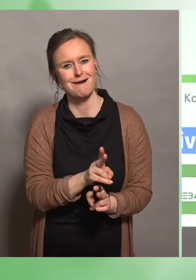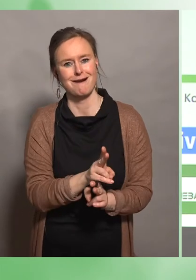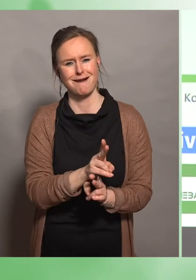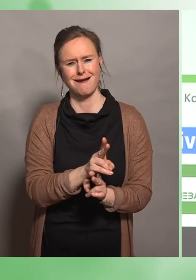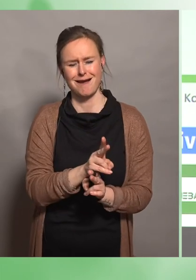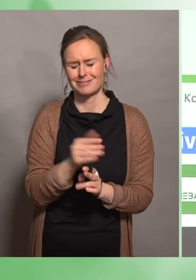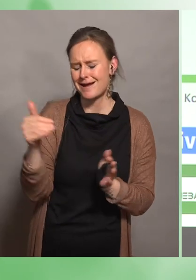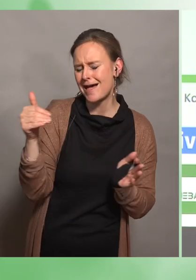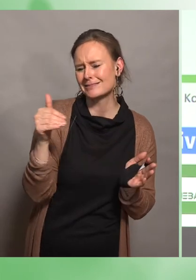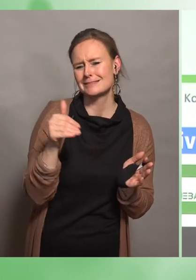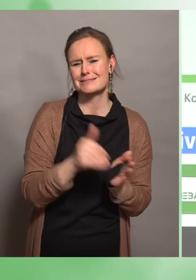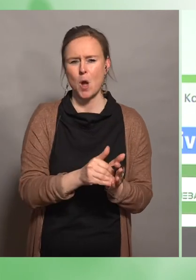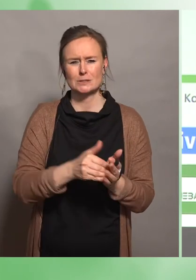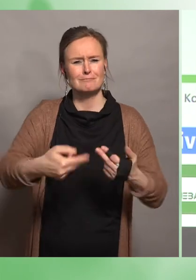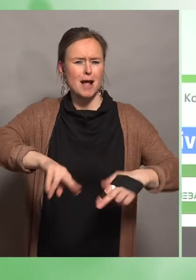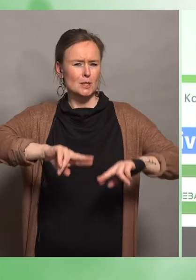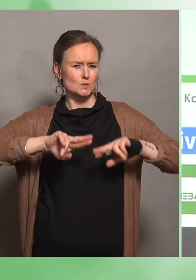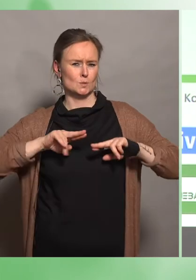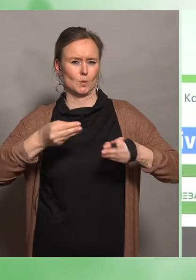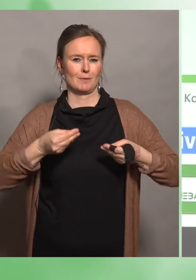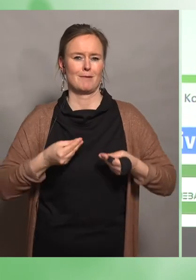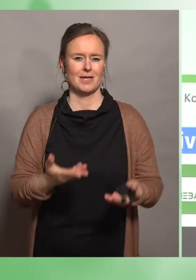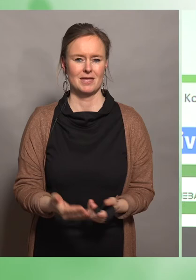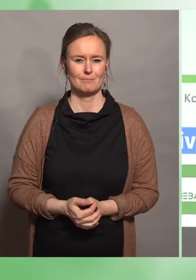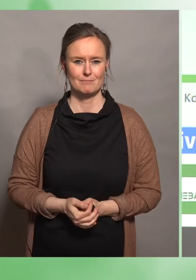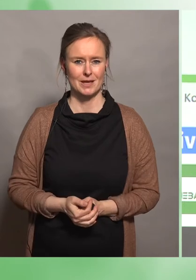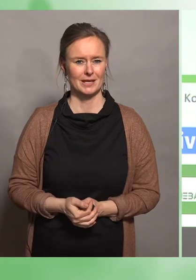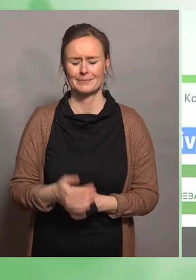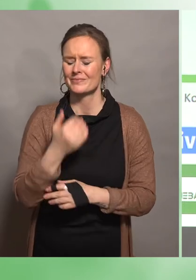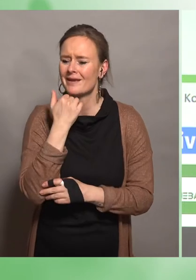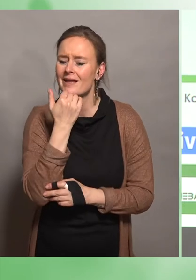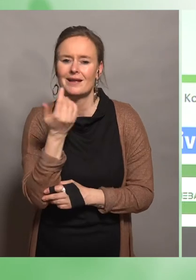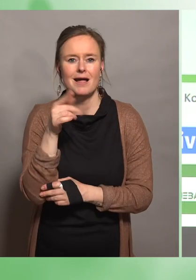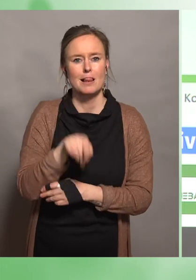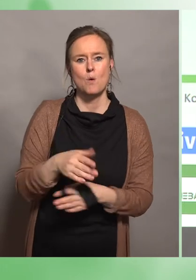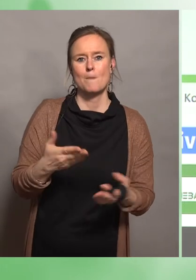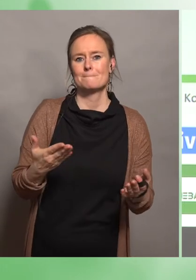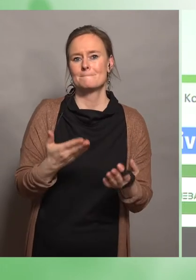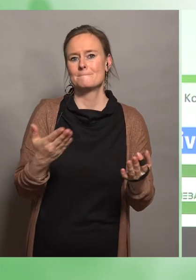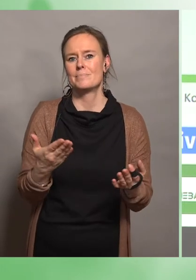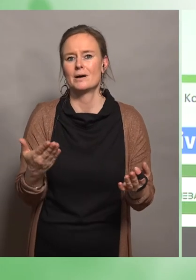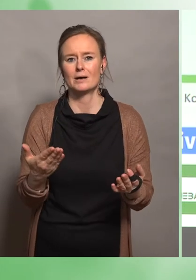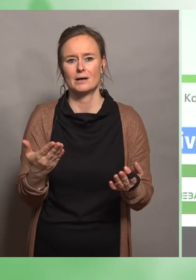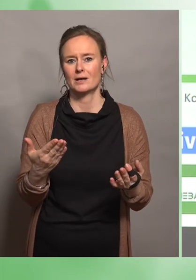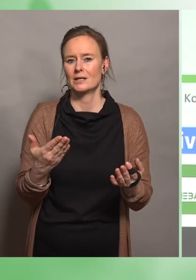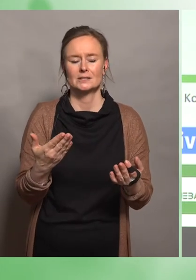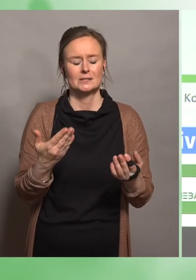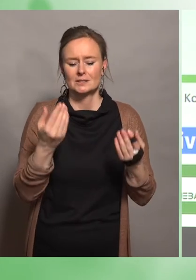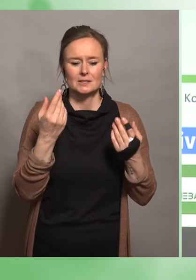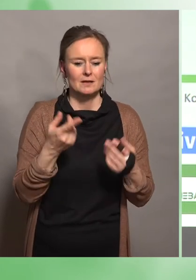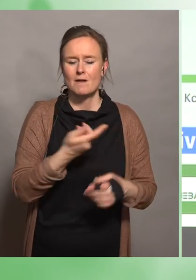zu tausendmal zurückgeben, diese Dankbarkeit. Egal, ob sie jetzt sehr zuverlässig